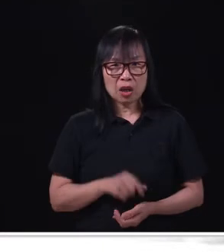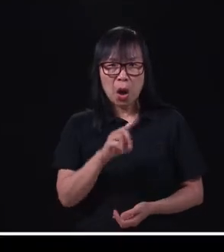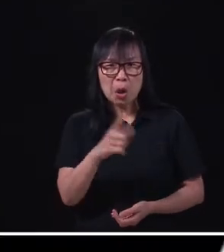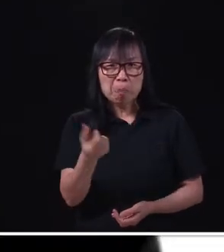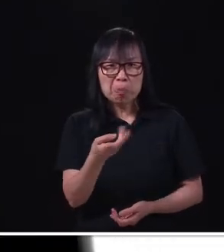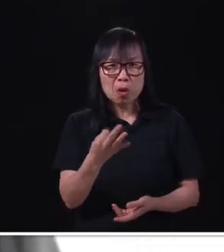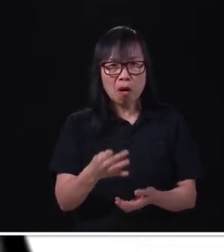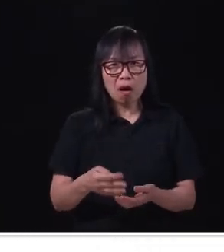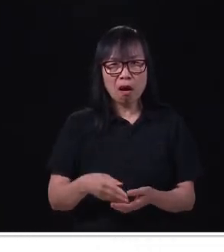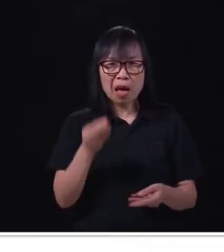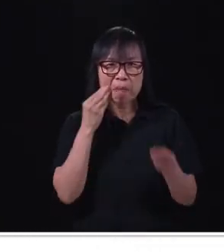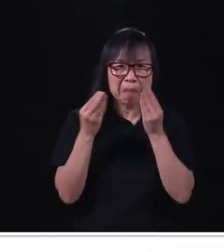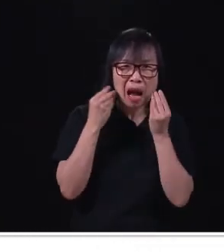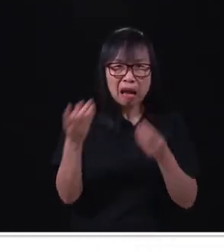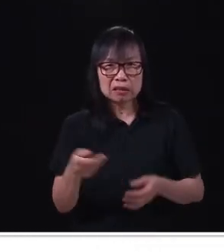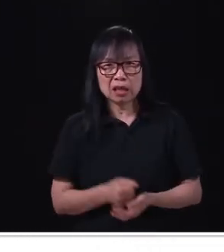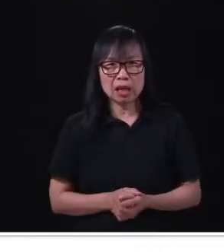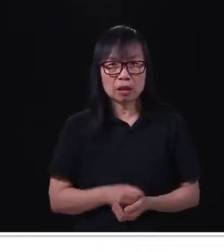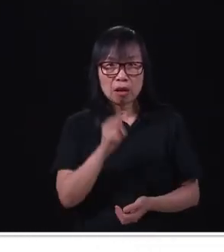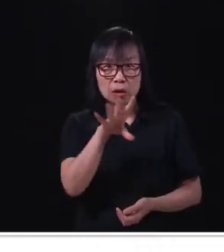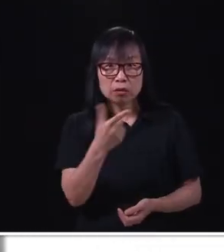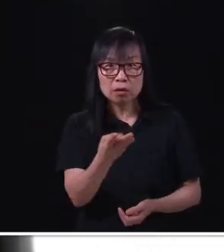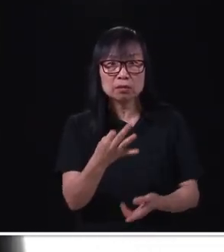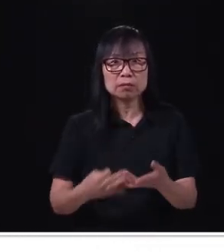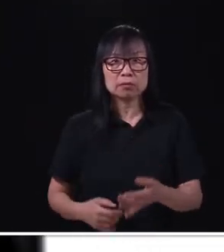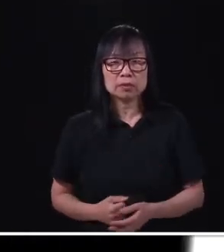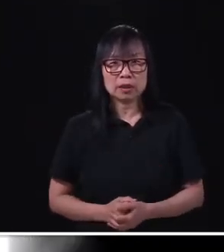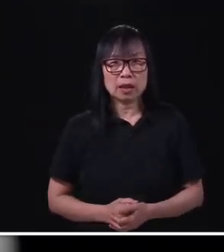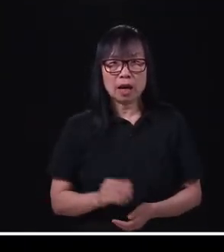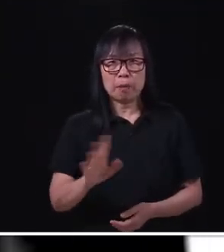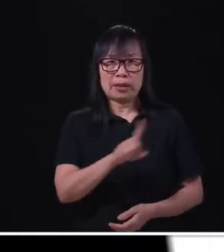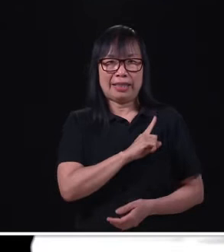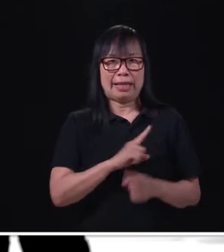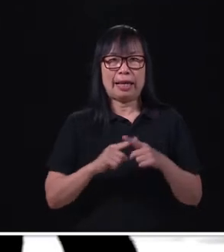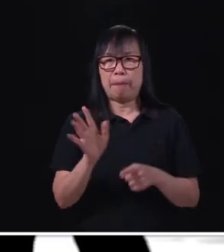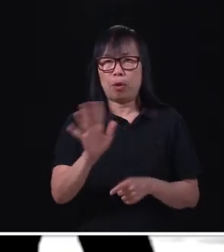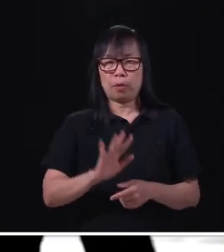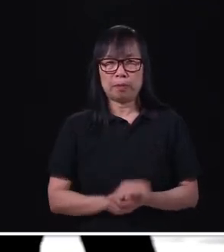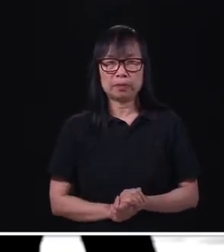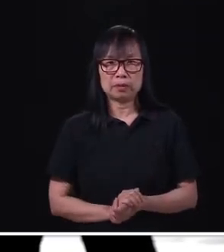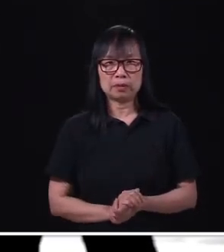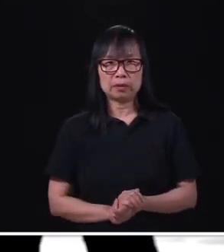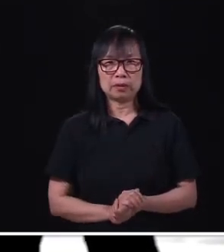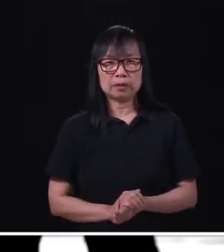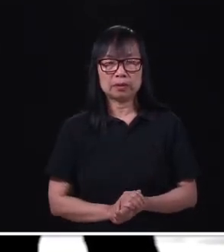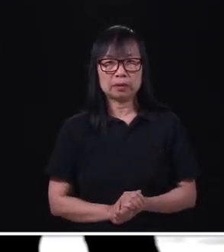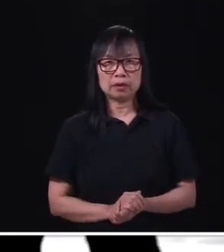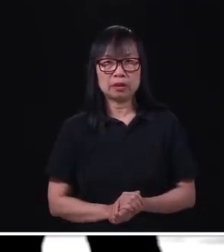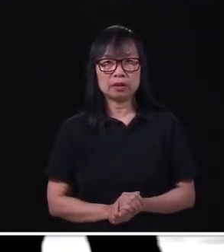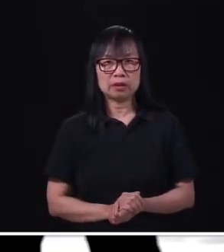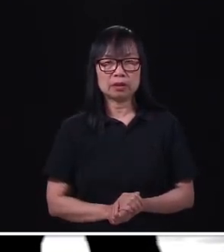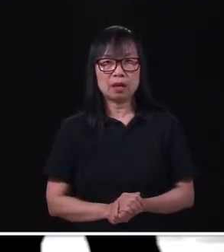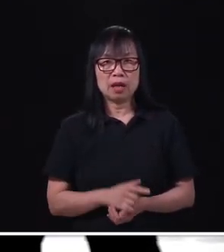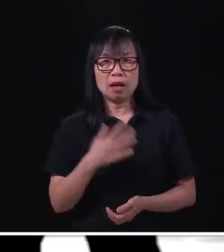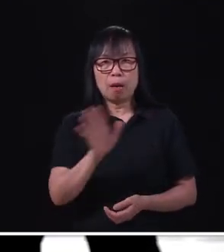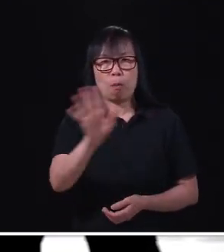阿 jo 无聊又扮四条。 你讲多次？ 喂，唔好咁啦。 系咯，大家自己人，唔好咁啦。 喂，我有讲错咩？